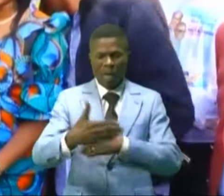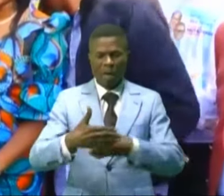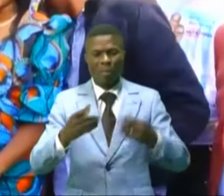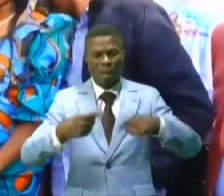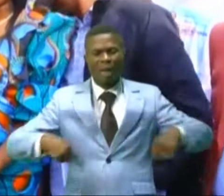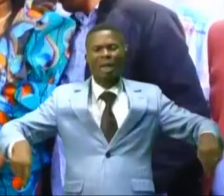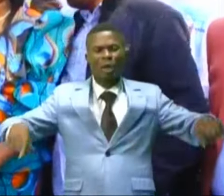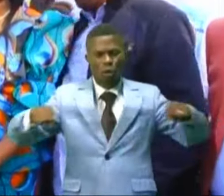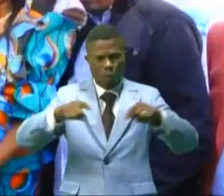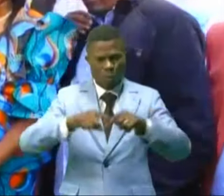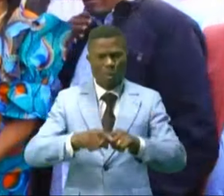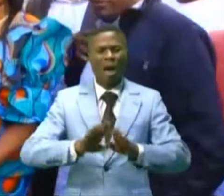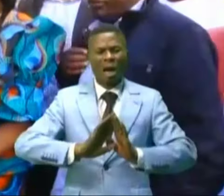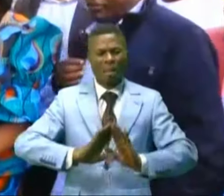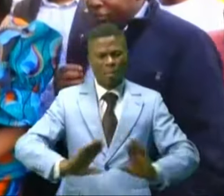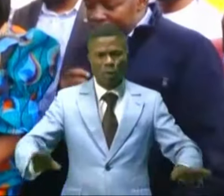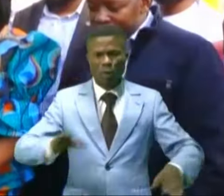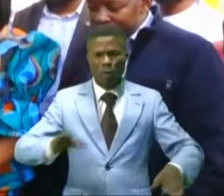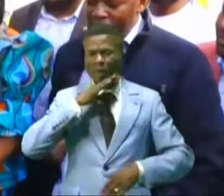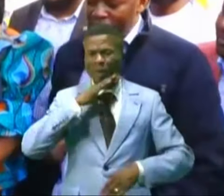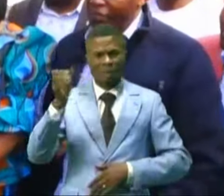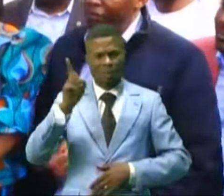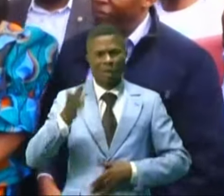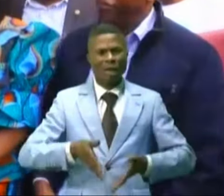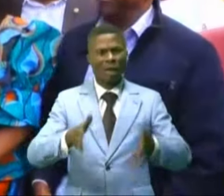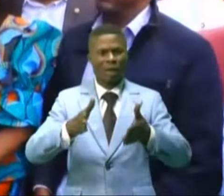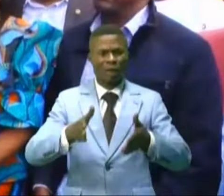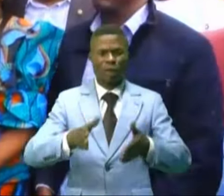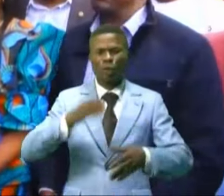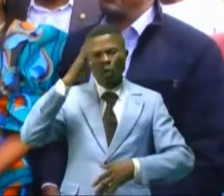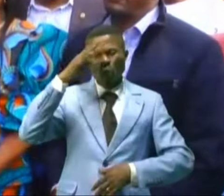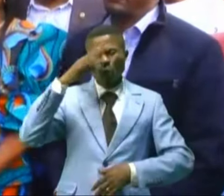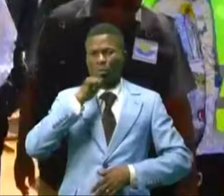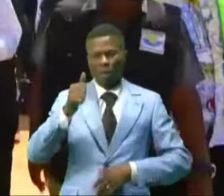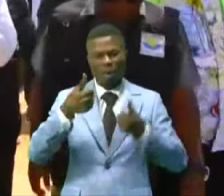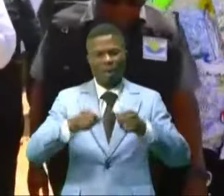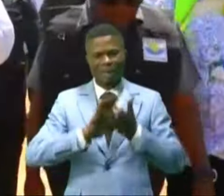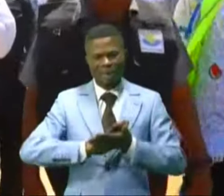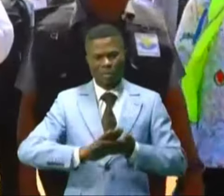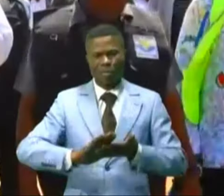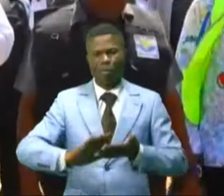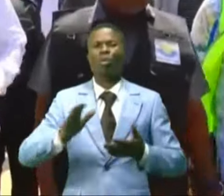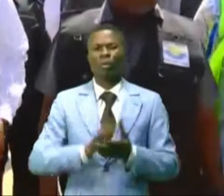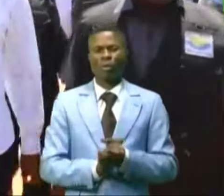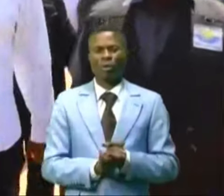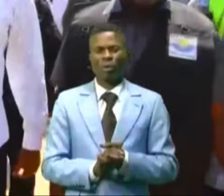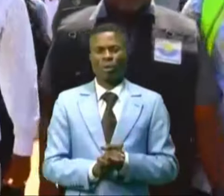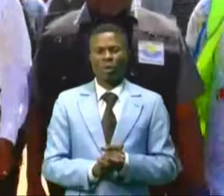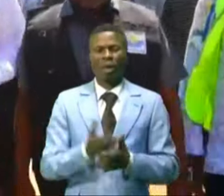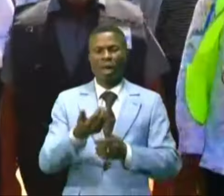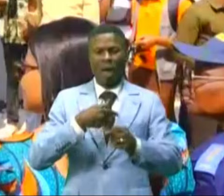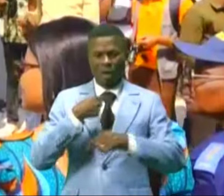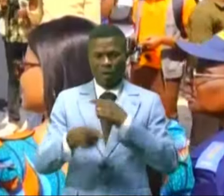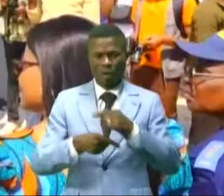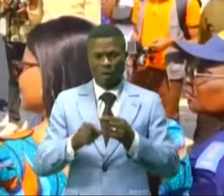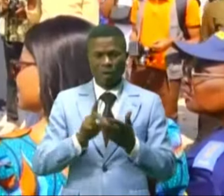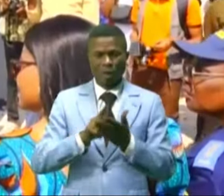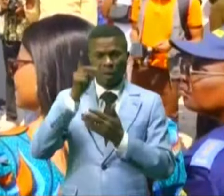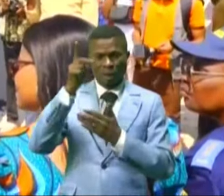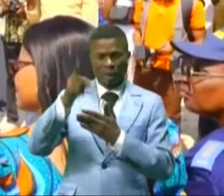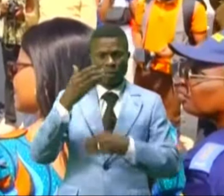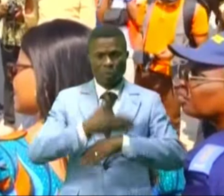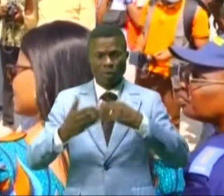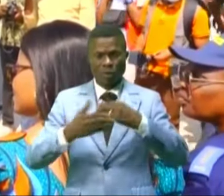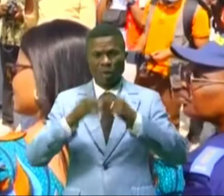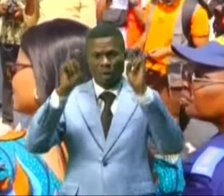sûr, pour que les routes brillent, qu'elles soient propres. Bien avant de démarrer les nouveaux trois chantiers dans la ville de